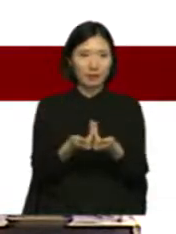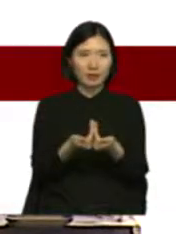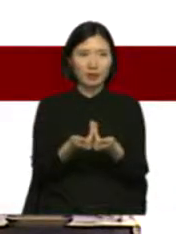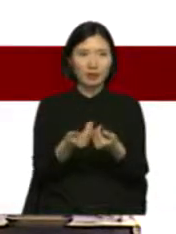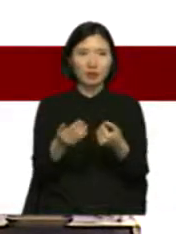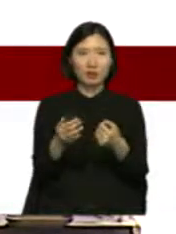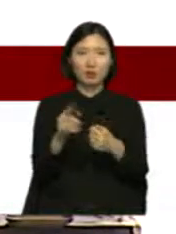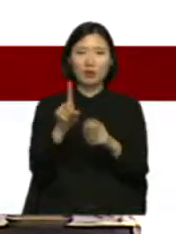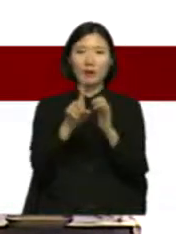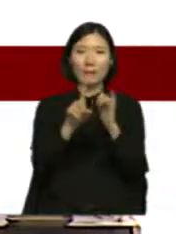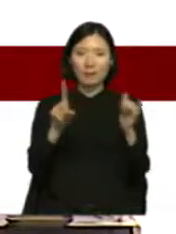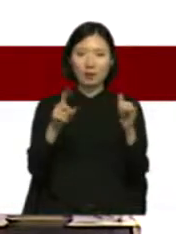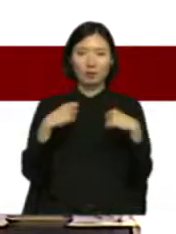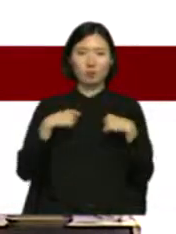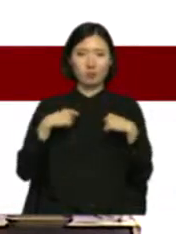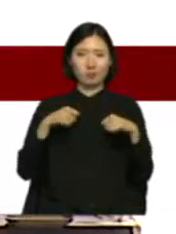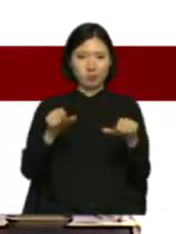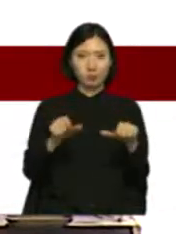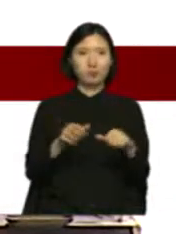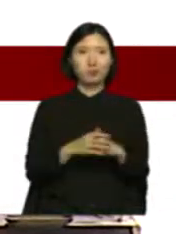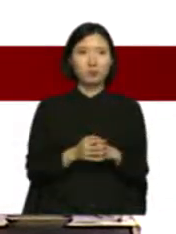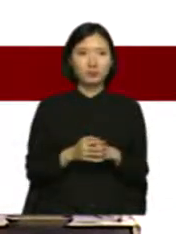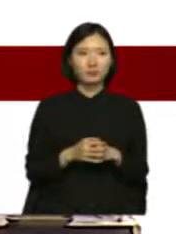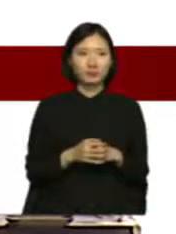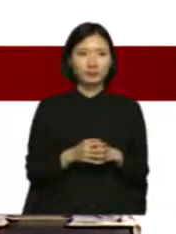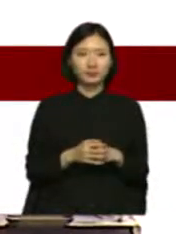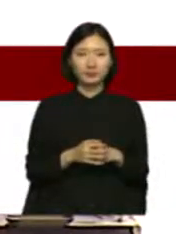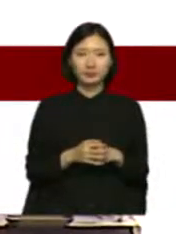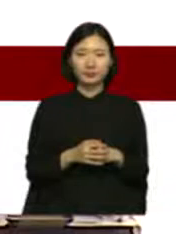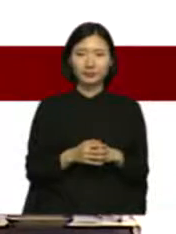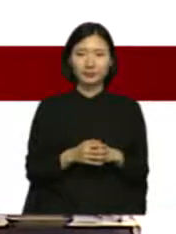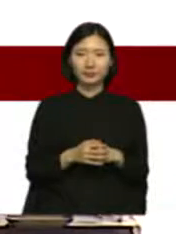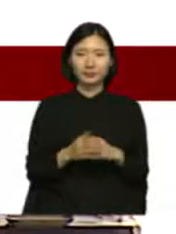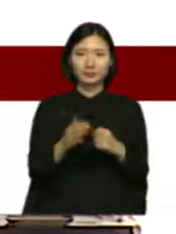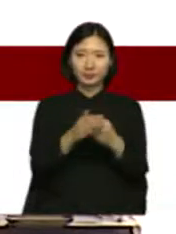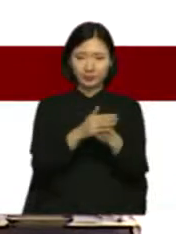반대를 하시고 한 분이 기권을 하셨습니다. 그래서